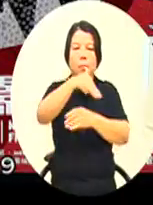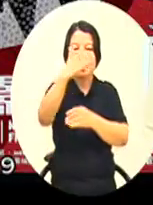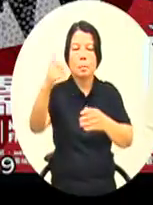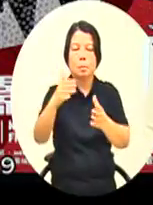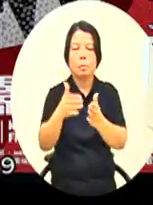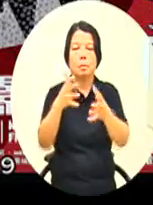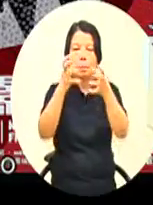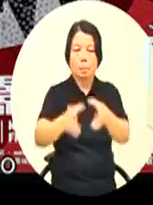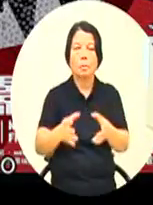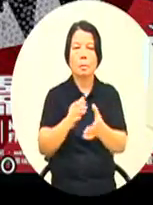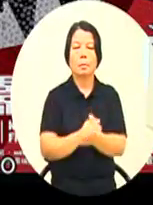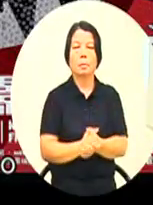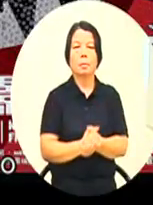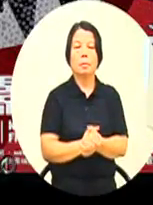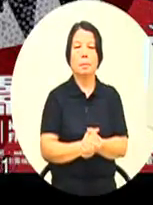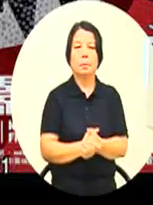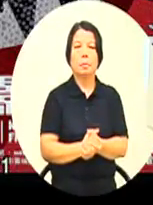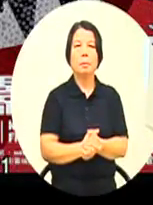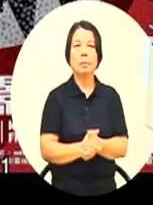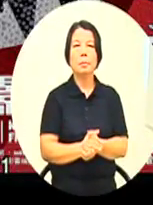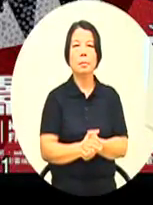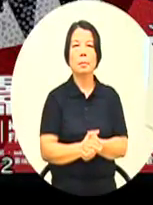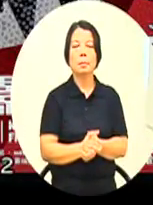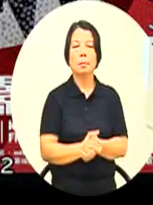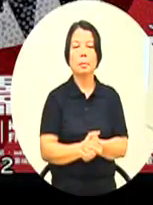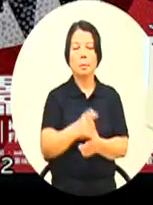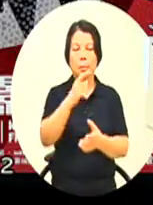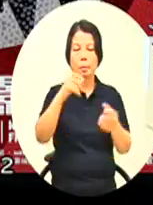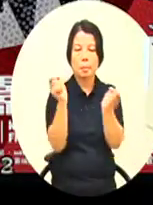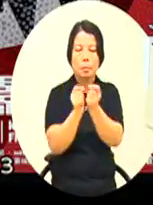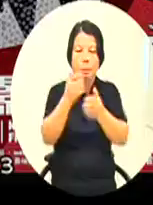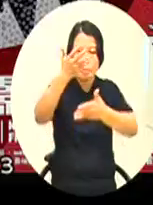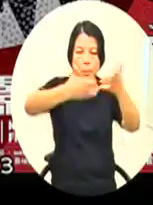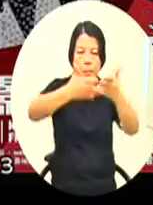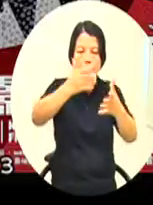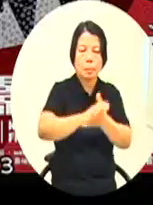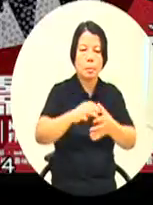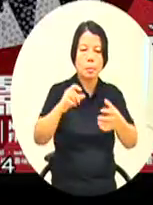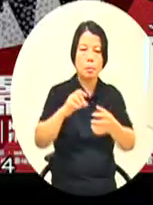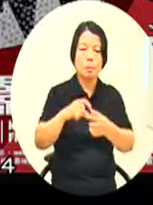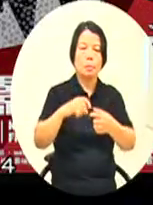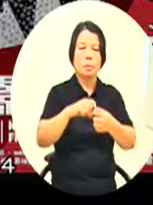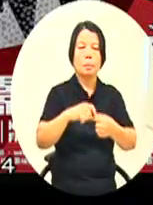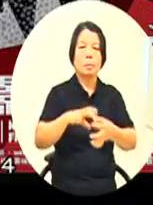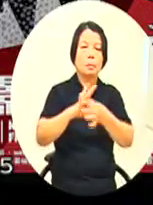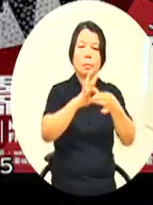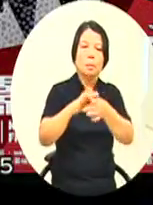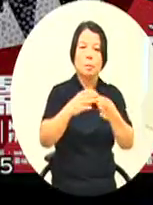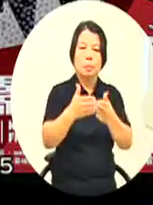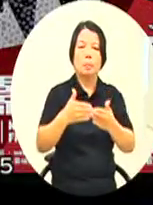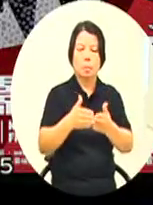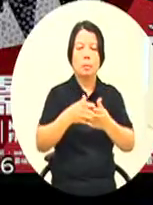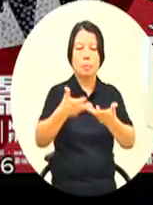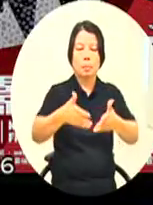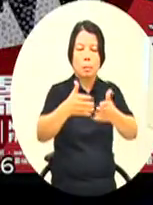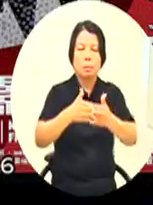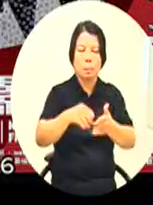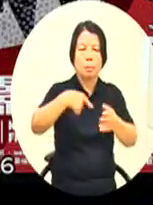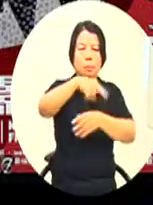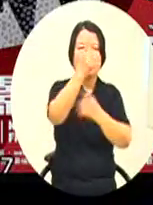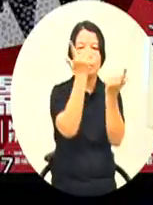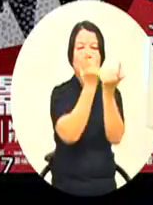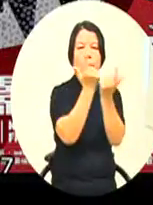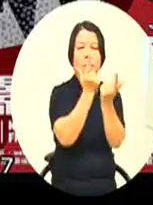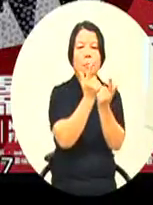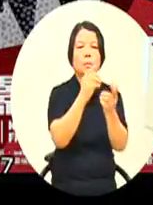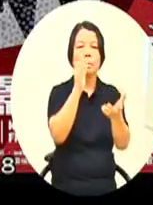然后我们希望把短片跟我们相关的重要的影人能够带往台北哦，能跟台北